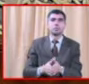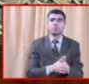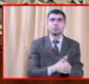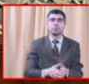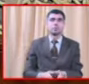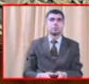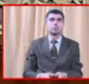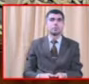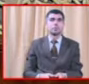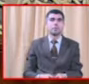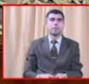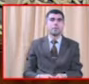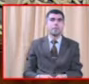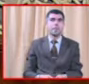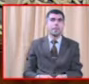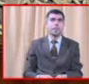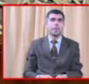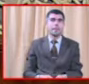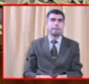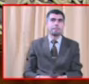تفضل سيدنا.